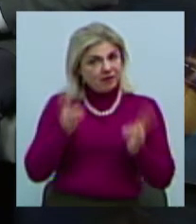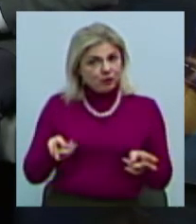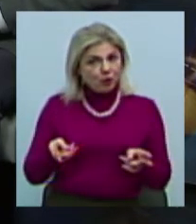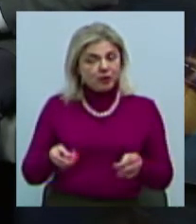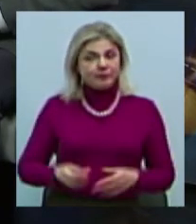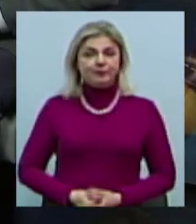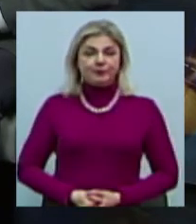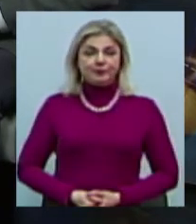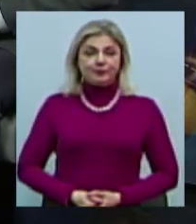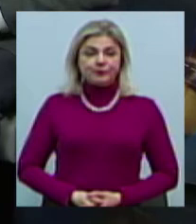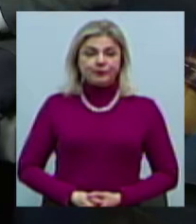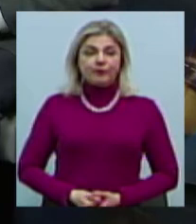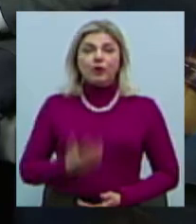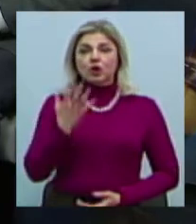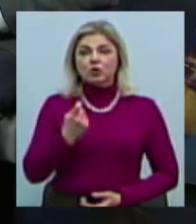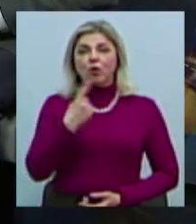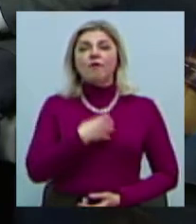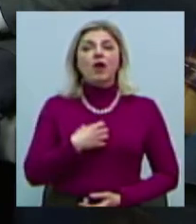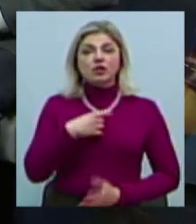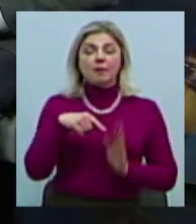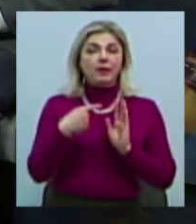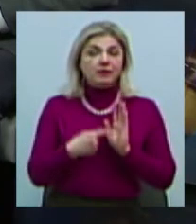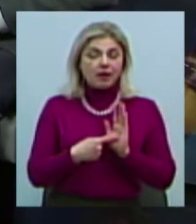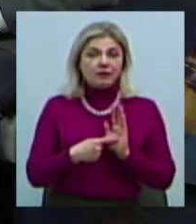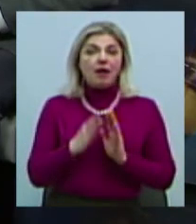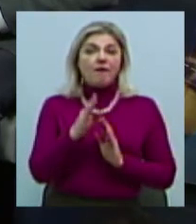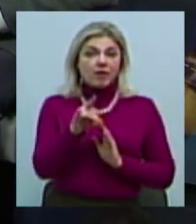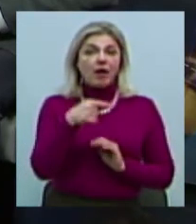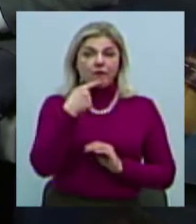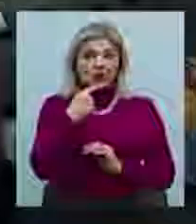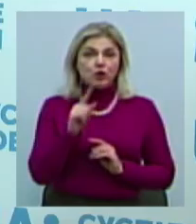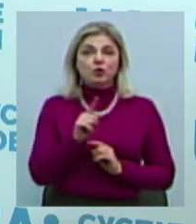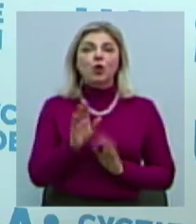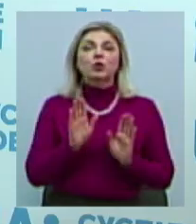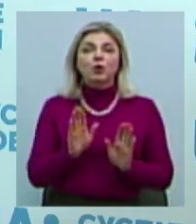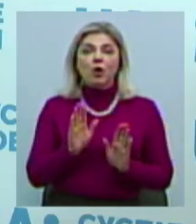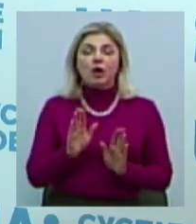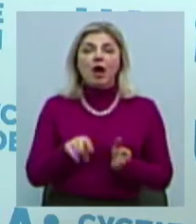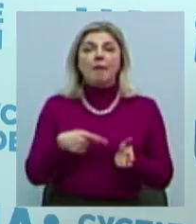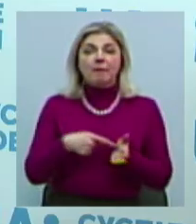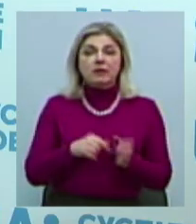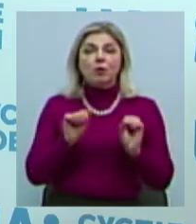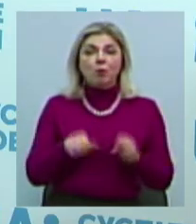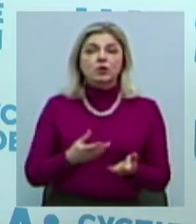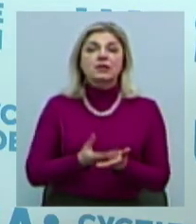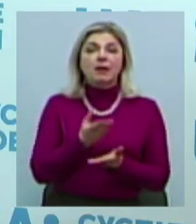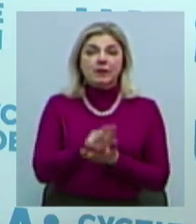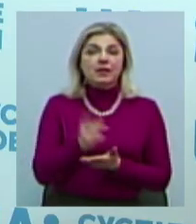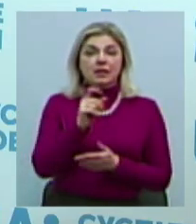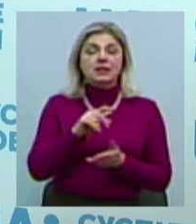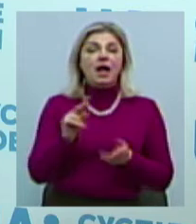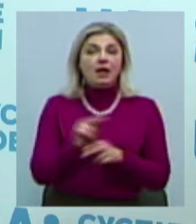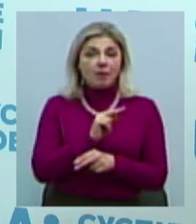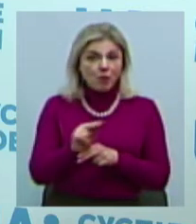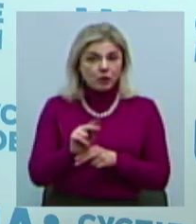Ще так само важливе процедурне питання. Ви сказали, що лише місто може оплатити, заплатити за ремонт. Це тому, що міст повністю